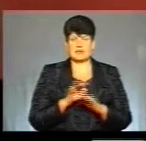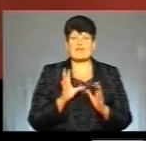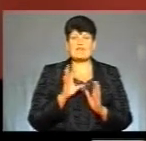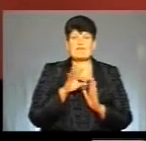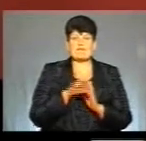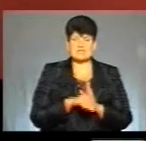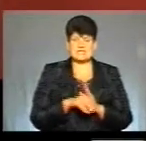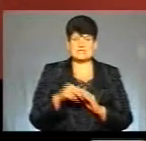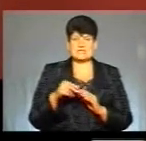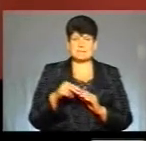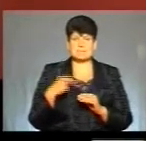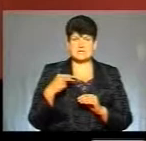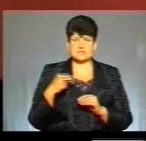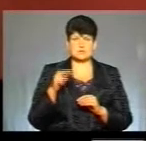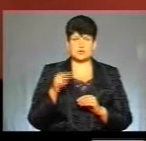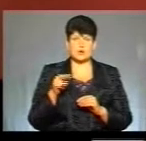президент Петро Порошенко.